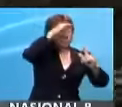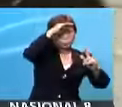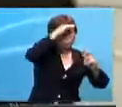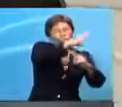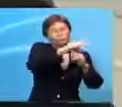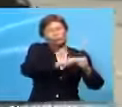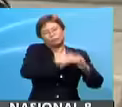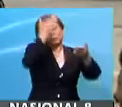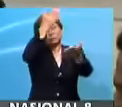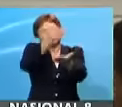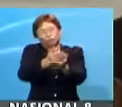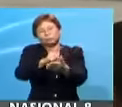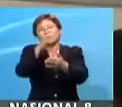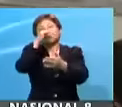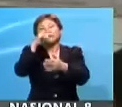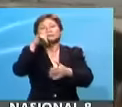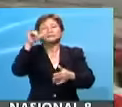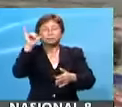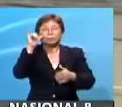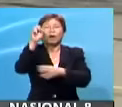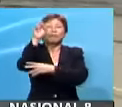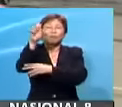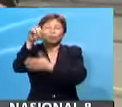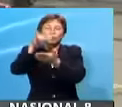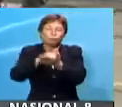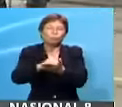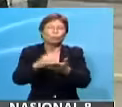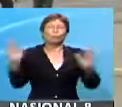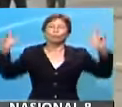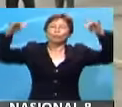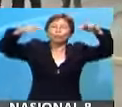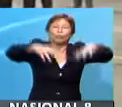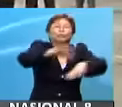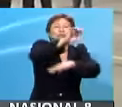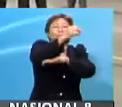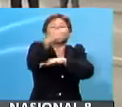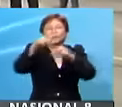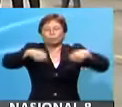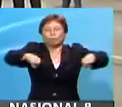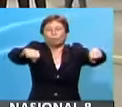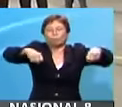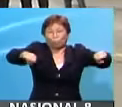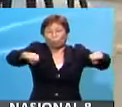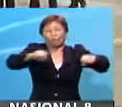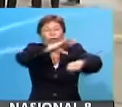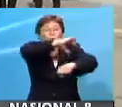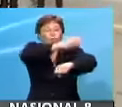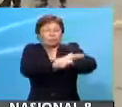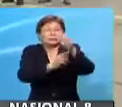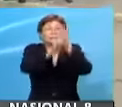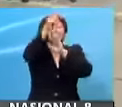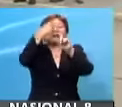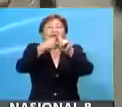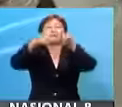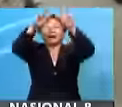Bahru dan singgah di Melaka semalam. Festival ini dijangka menghimpunkan 10,000 penunggang motosikal berkuasa tinggi dari